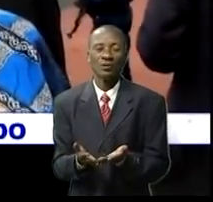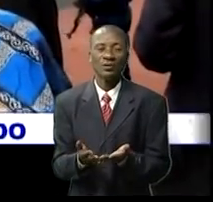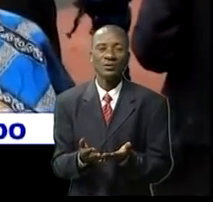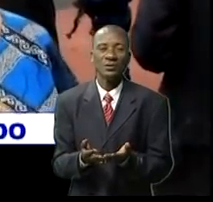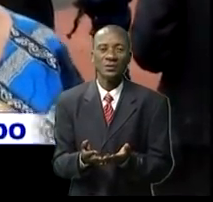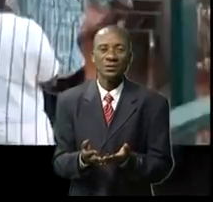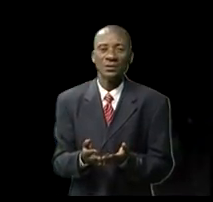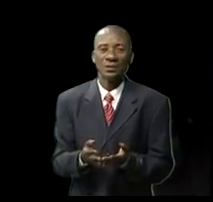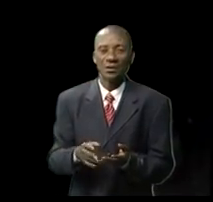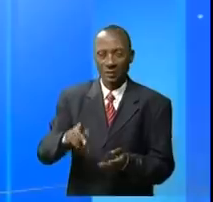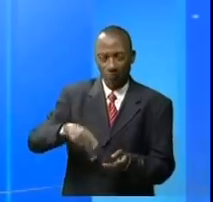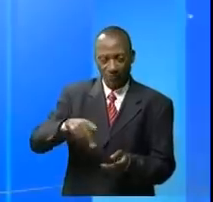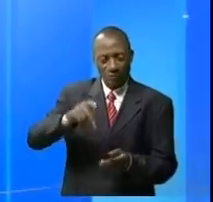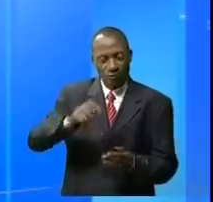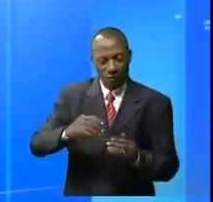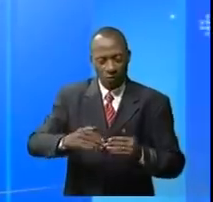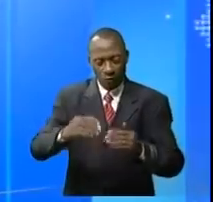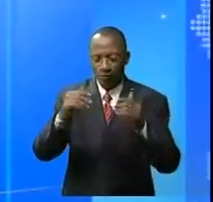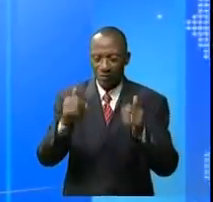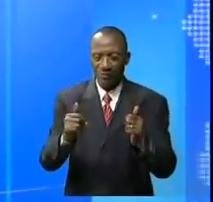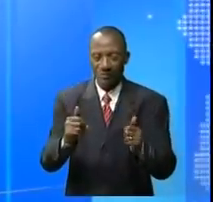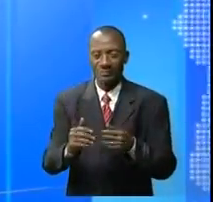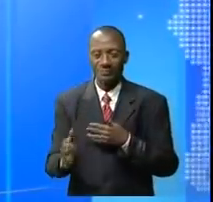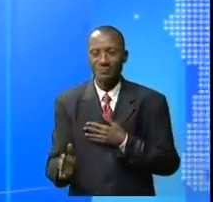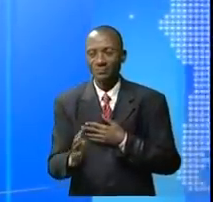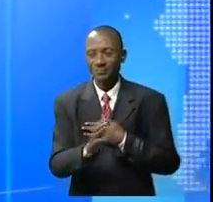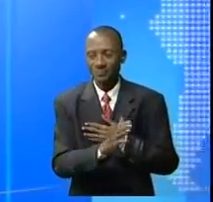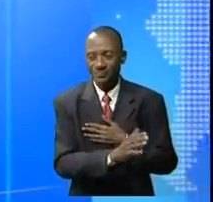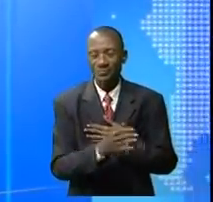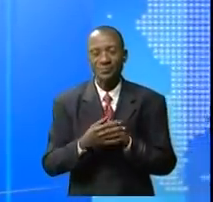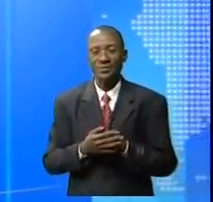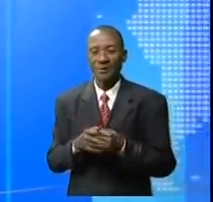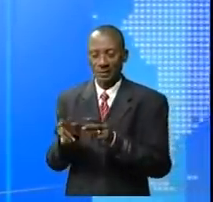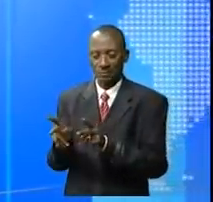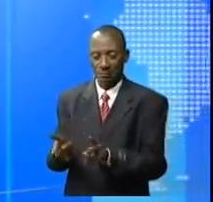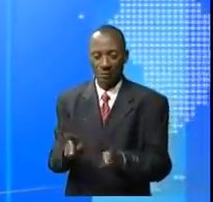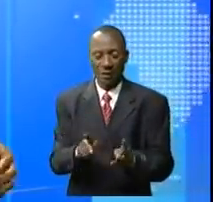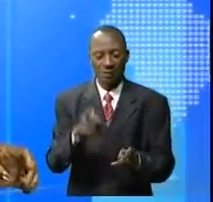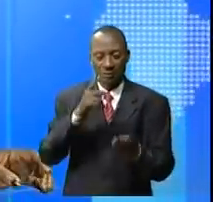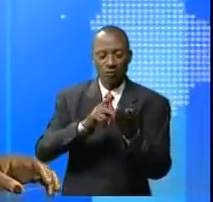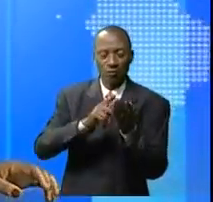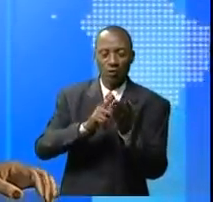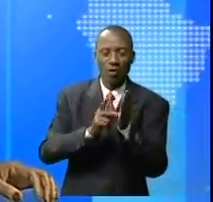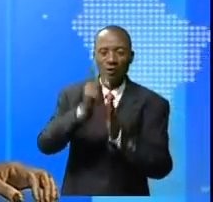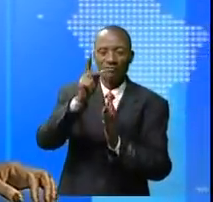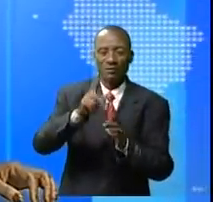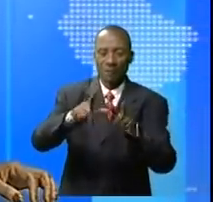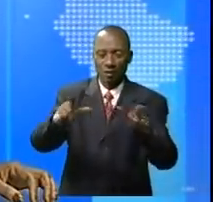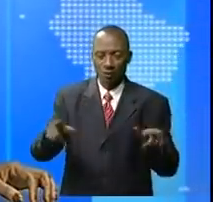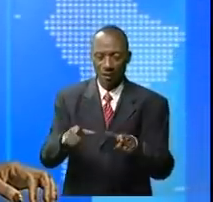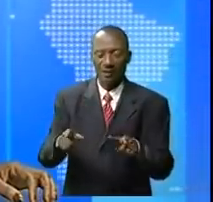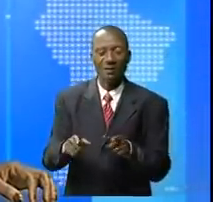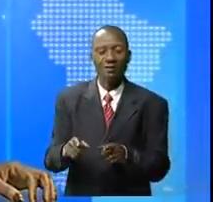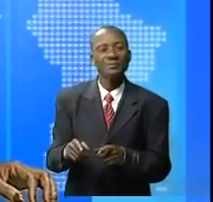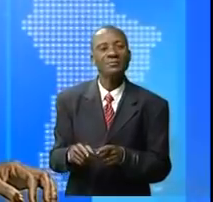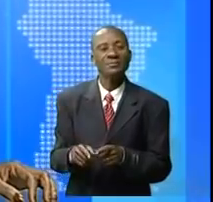mettre ça en valeur. Un plan de développement local de la chefferie de Kabaré dans la province du Sud Kivu est